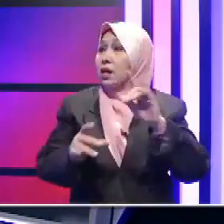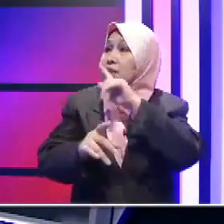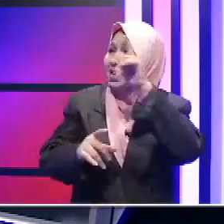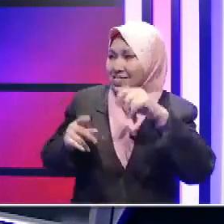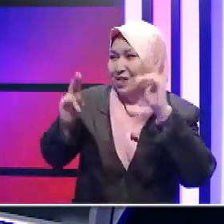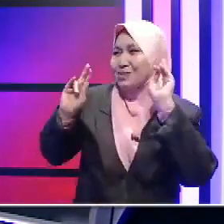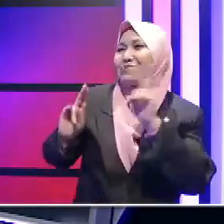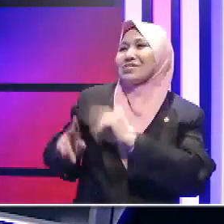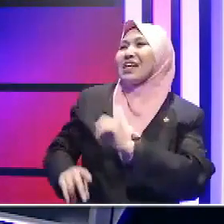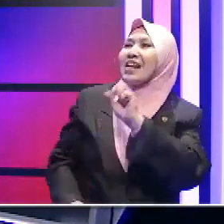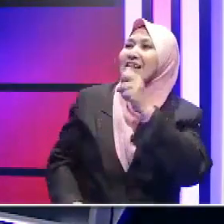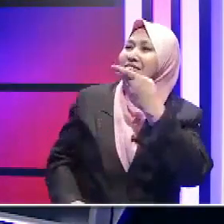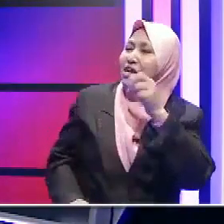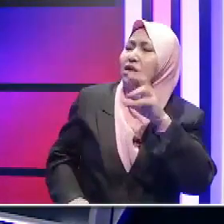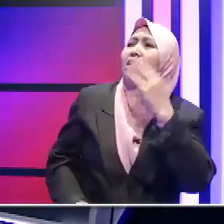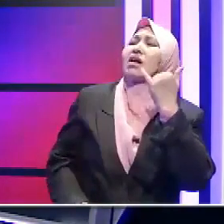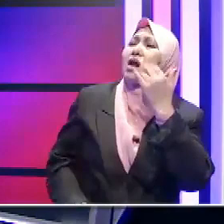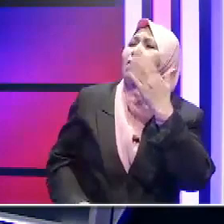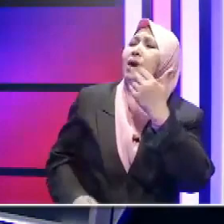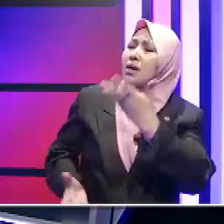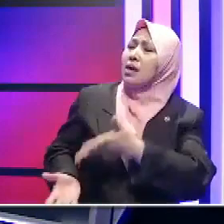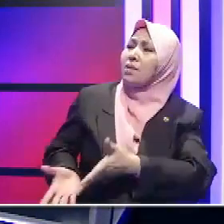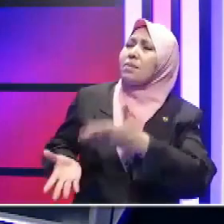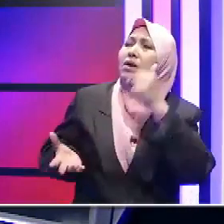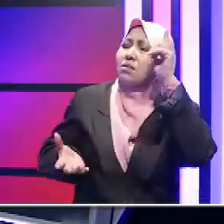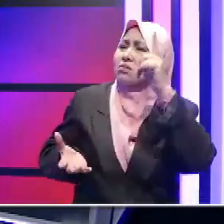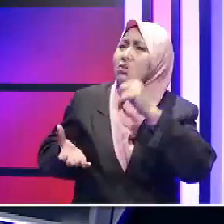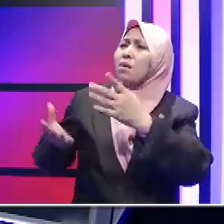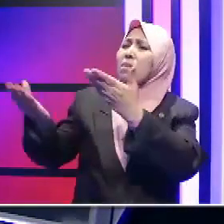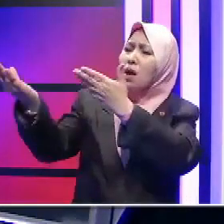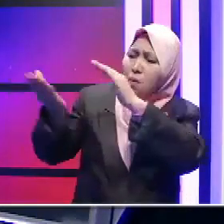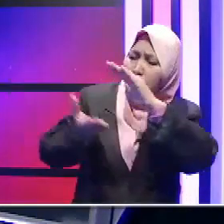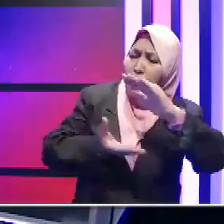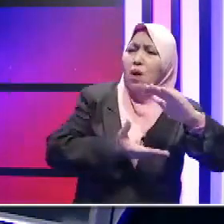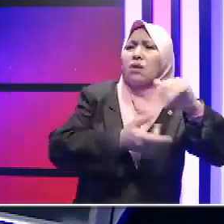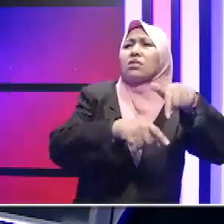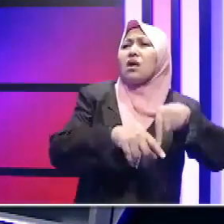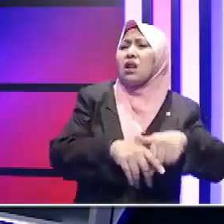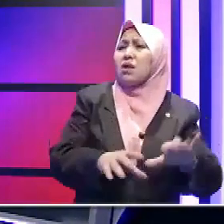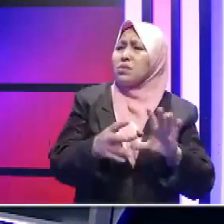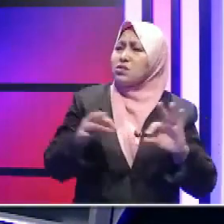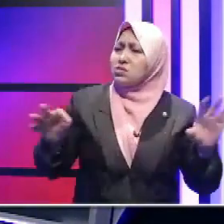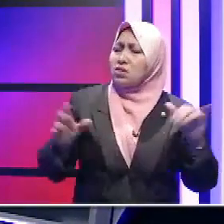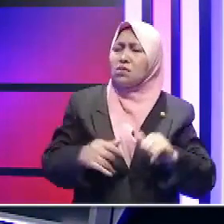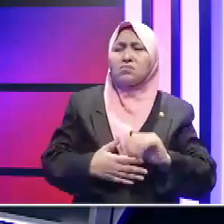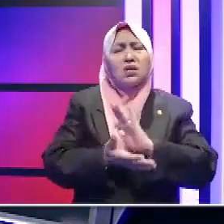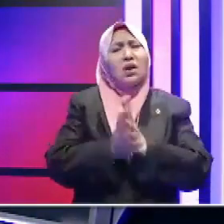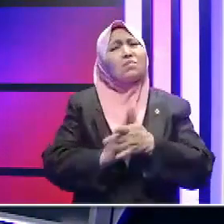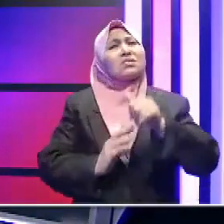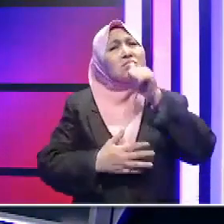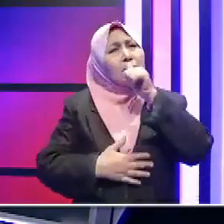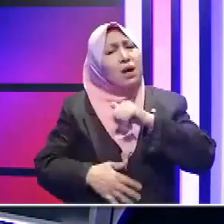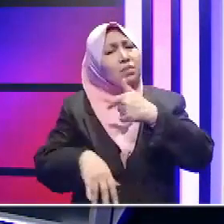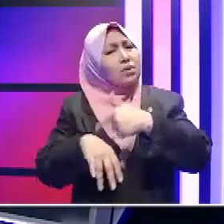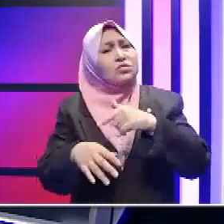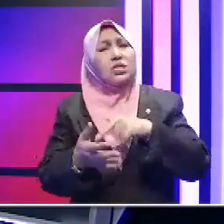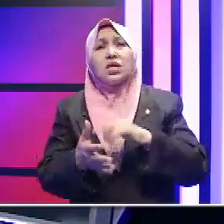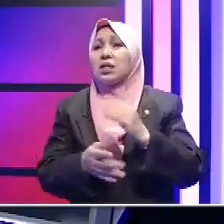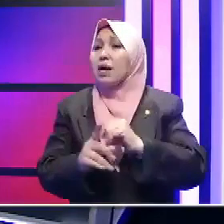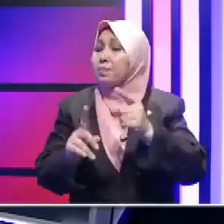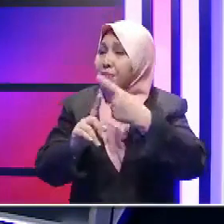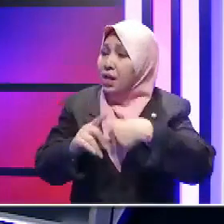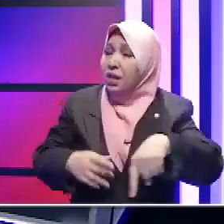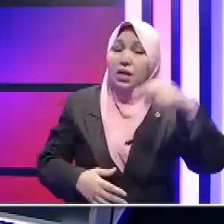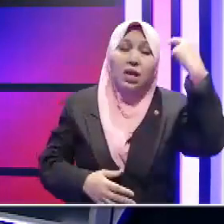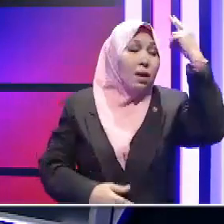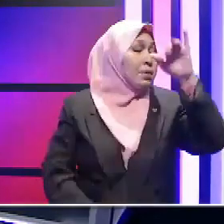jadi gitu Kenapa obat Allah Tampilkan datangkan kisah nabi Yunus dalam QS supaya bersabar ketika ini dan pilihan Nabi